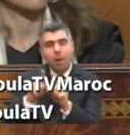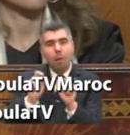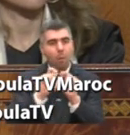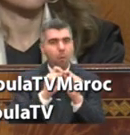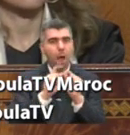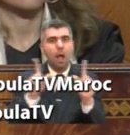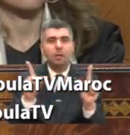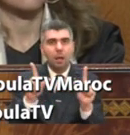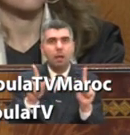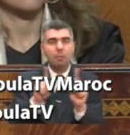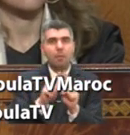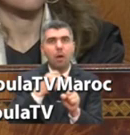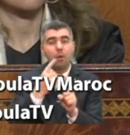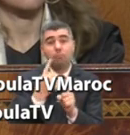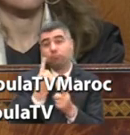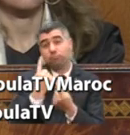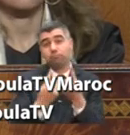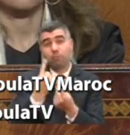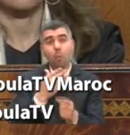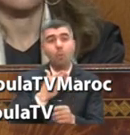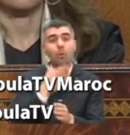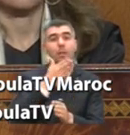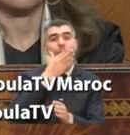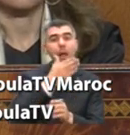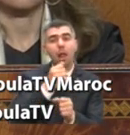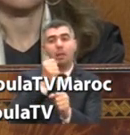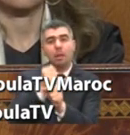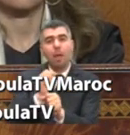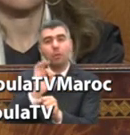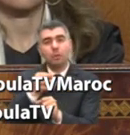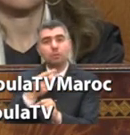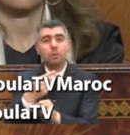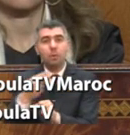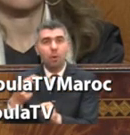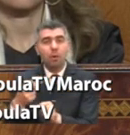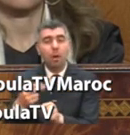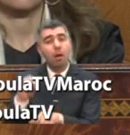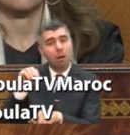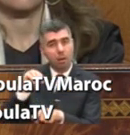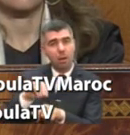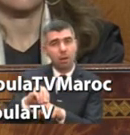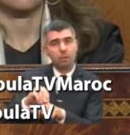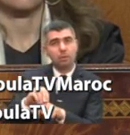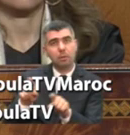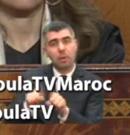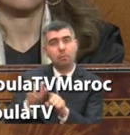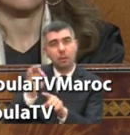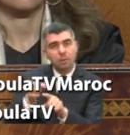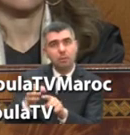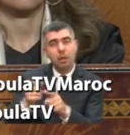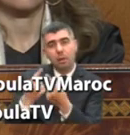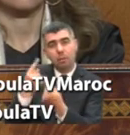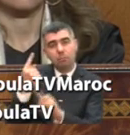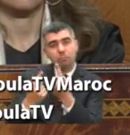القلق الذي ينتابهم حول مستقبلهم المهني، فقد أصبح من اللازم إعادة هيكلة العلاقة الرابطة بين